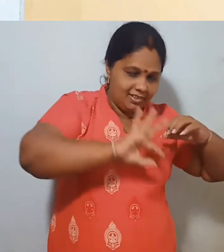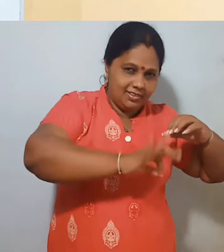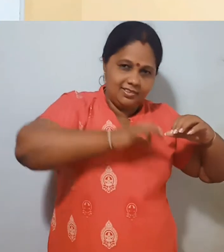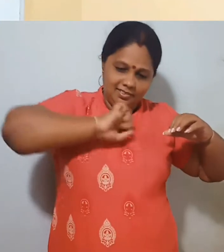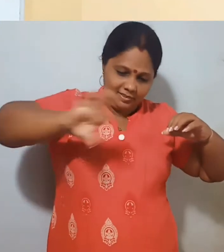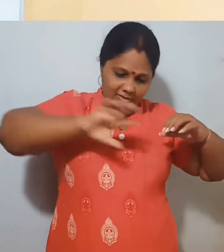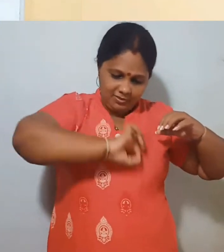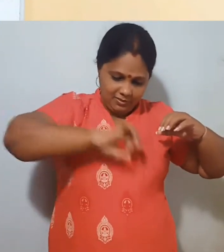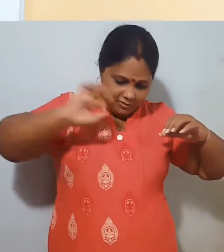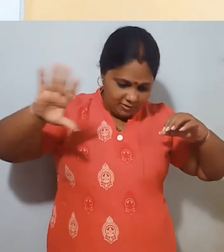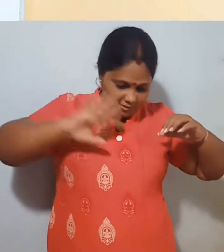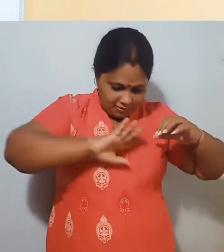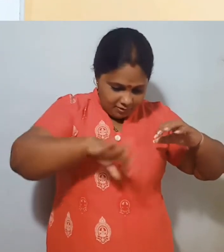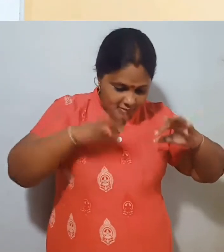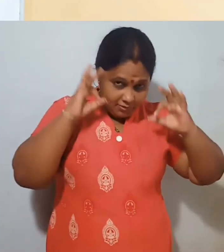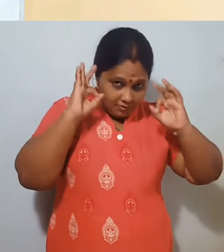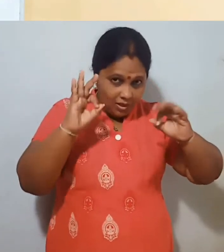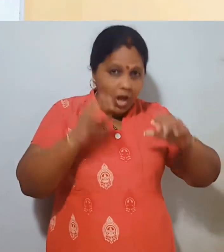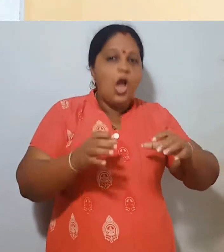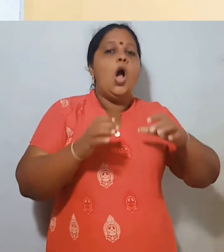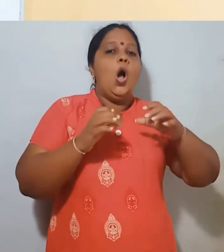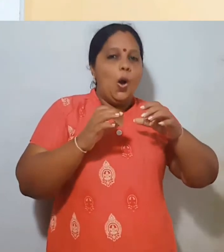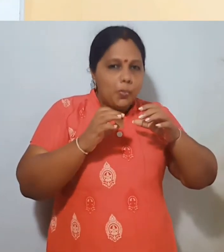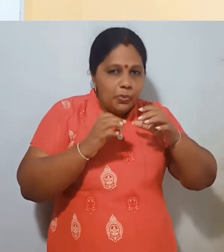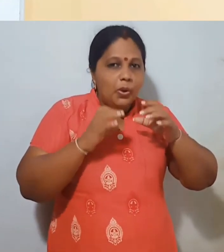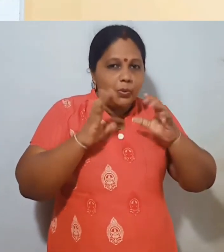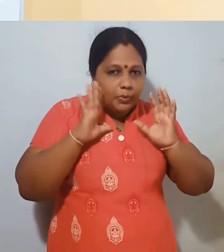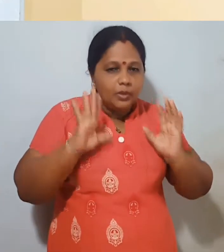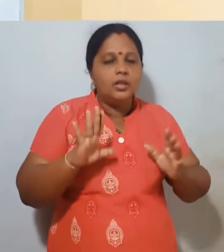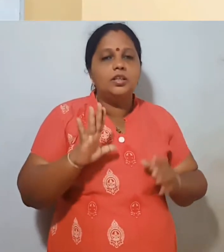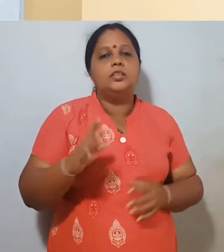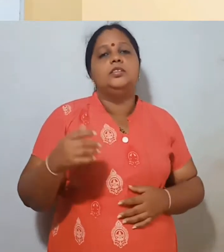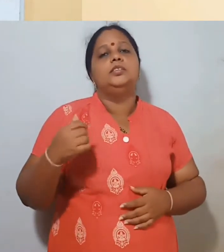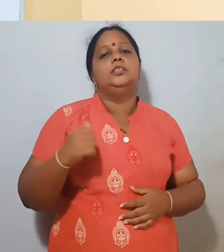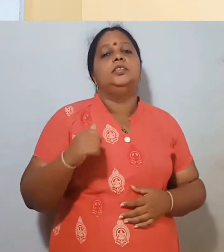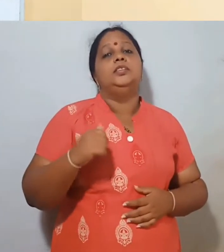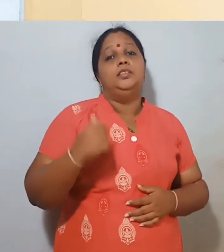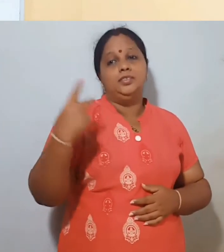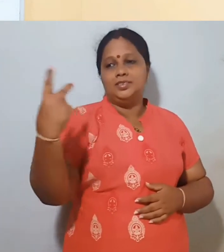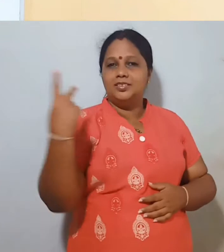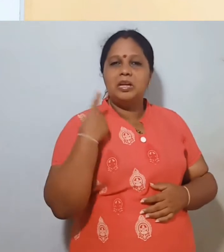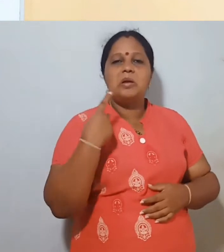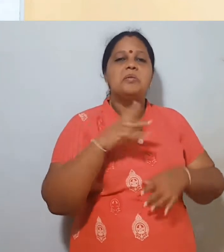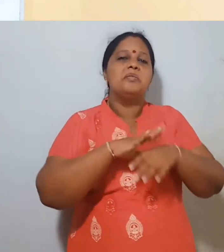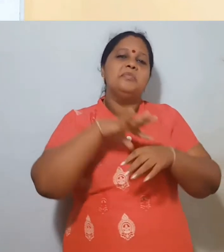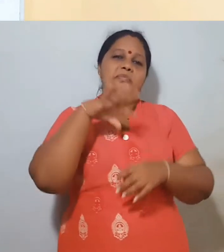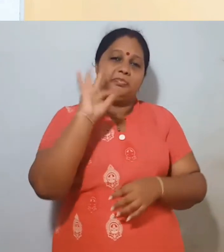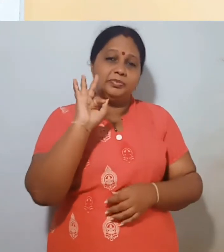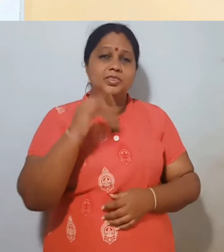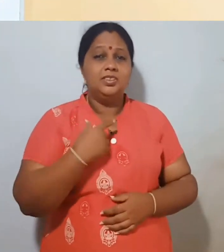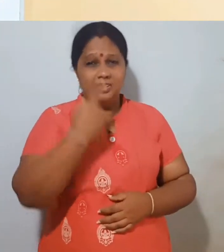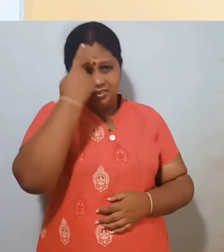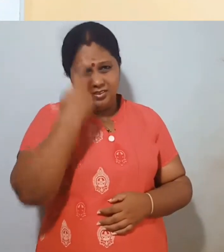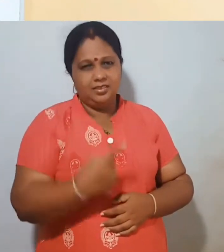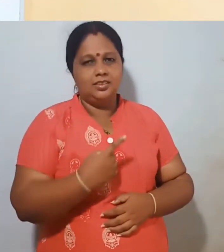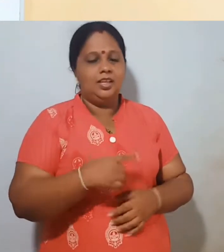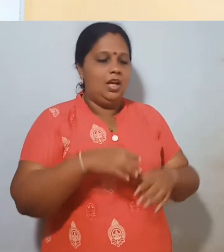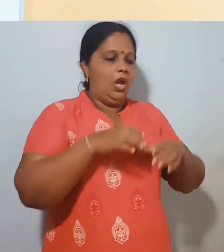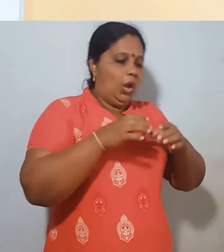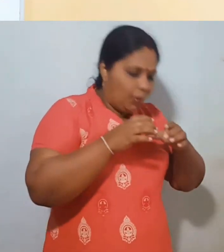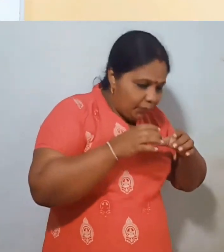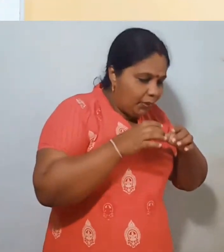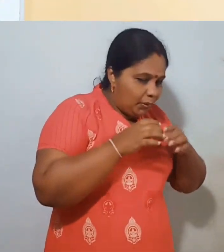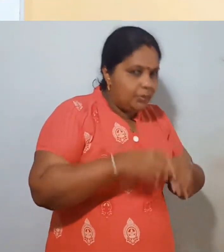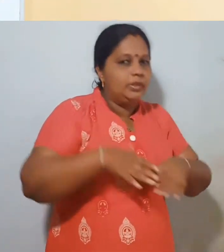வேண்டி வரும். ரைட்? அப்ப 2 பேர் இருந்தா ஈஸி. ஒரு ஆள் இருந்தா நீங்க 2 தடவை இங்க ஊதுறது, பிறகு நெஞ்சில் அமர்த்துறது, 2 தடவை ஊதுறது, நெஞ்சில 30